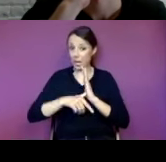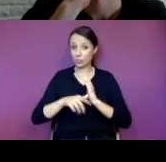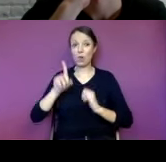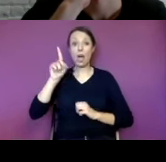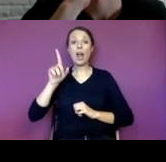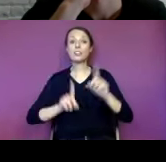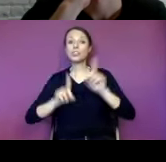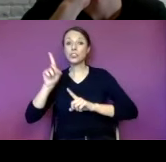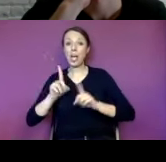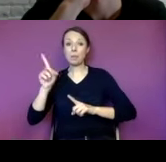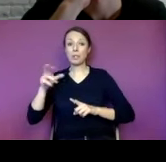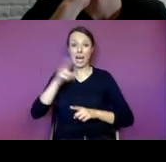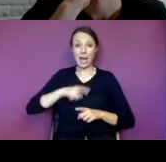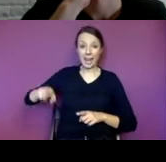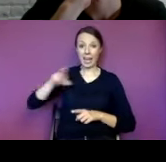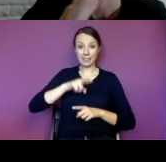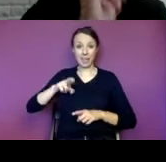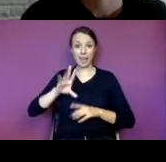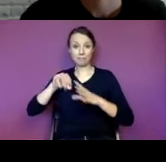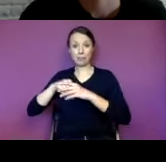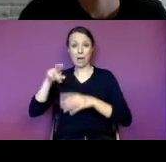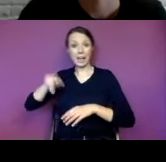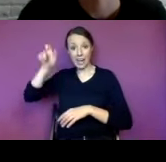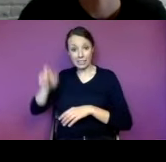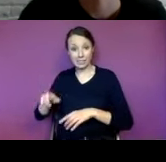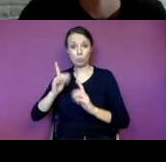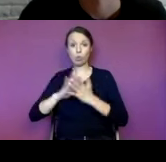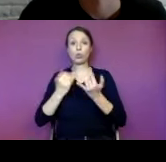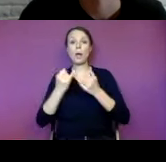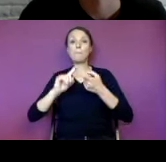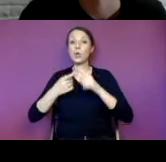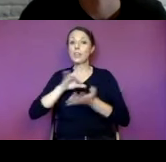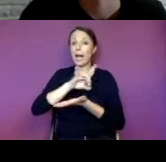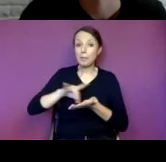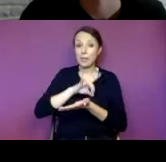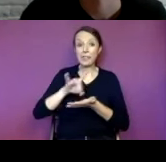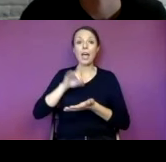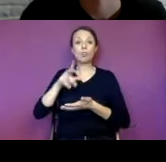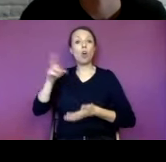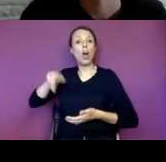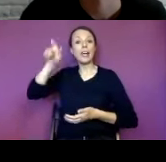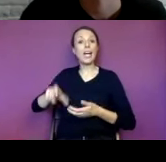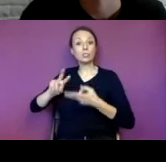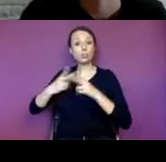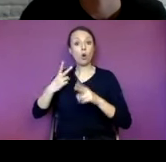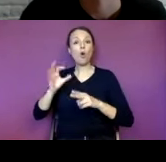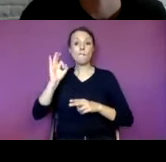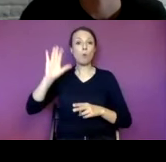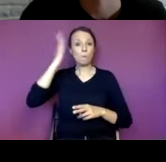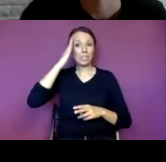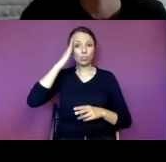osoby, które pochodzą, prawda, z tych kategorii mieszkańców zasiedziałych. I teraz jest pytanie, że większość mieszkańców